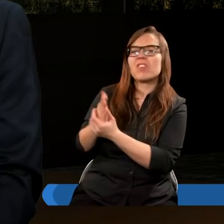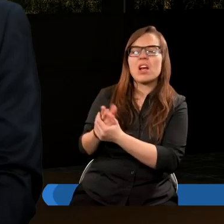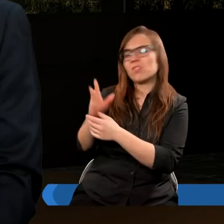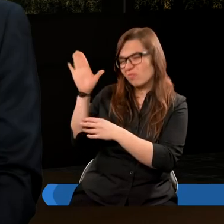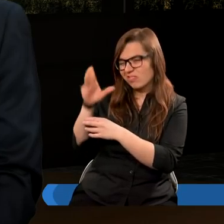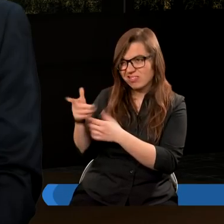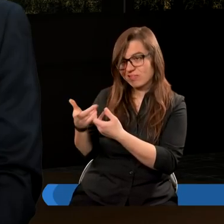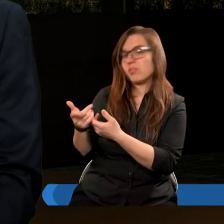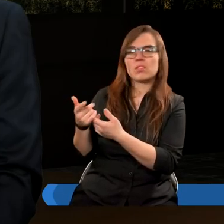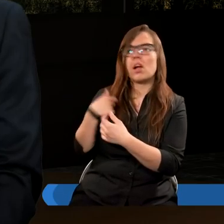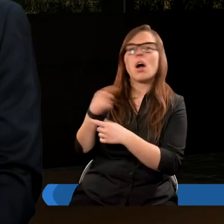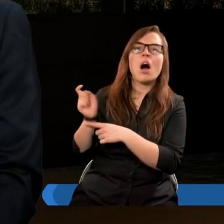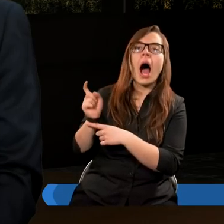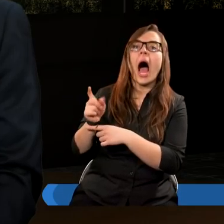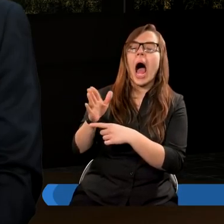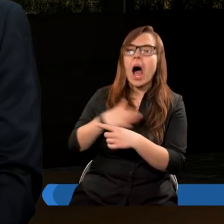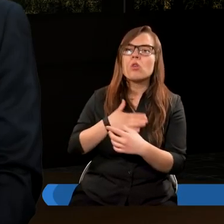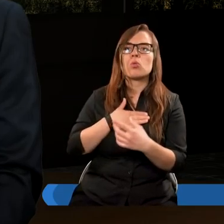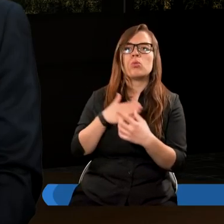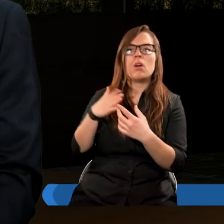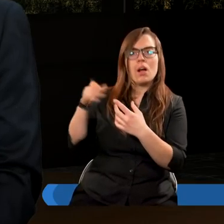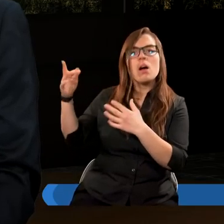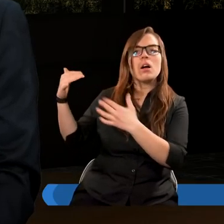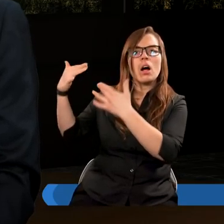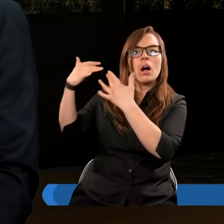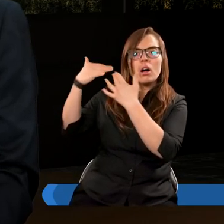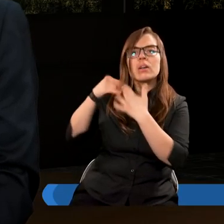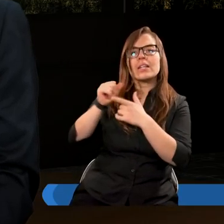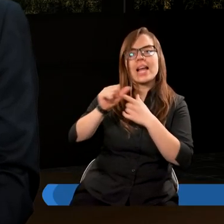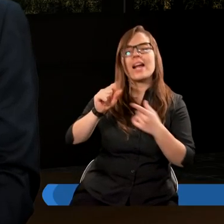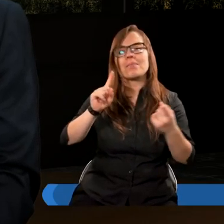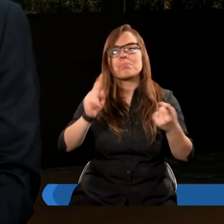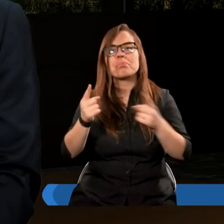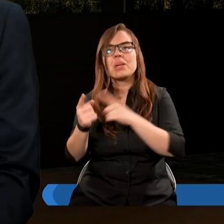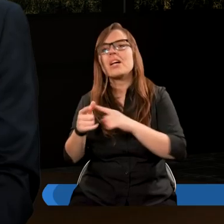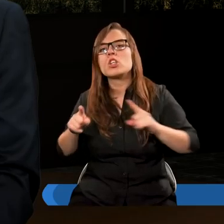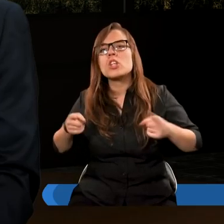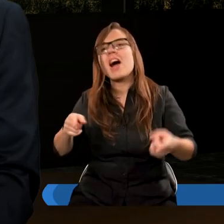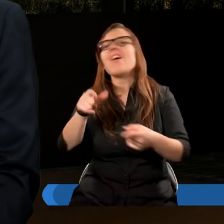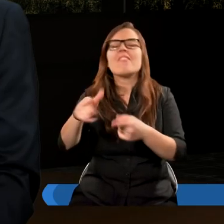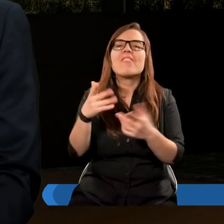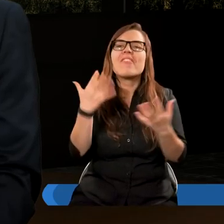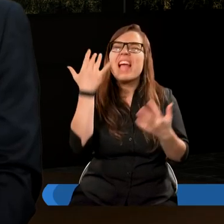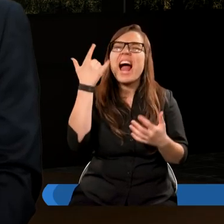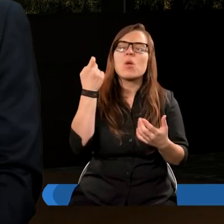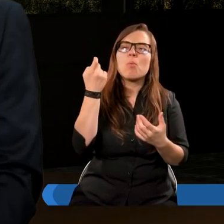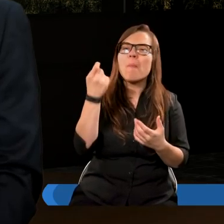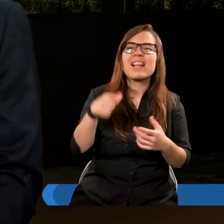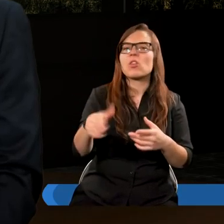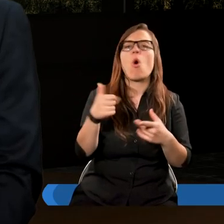mnie przekonuje, że ponieważ to nie mogły być przypadki w tak wielu momentach,